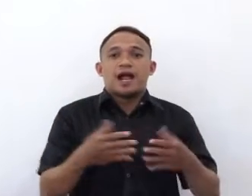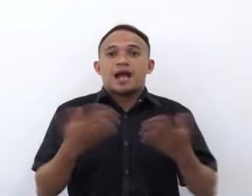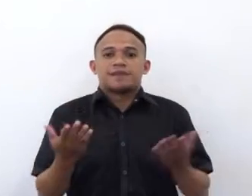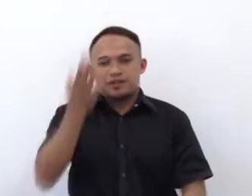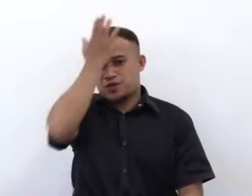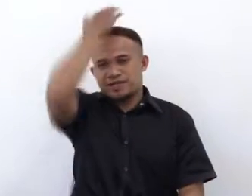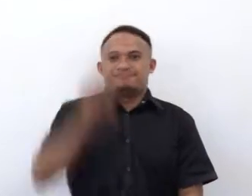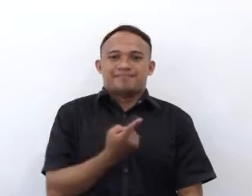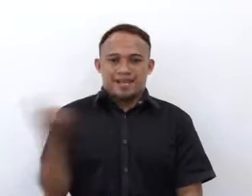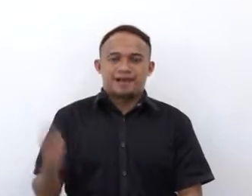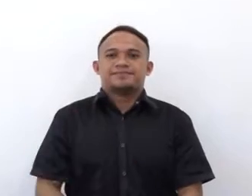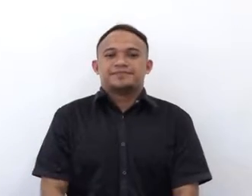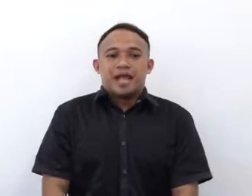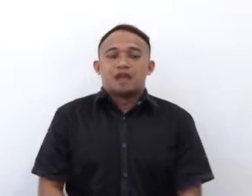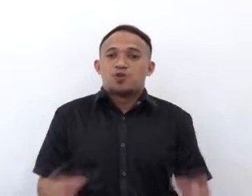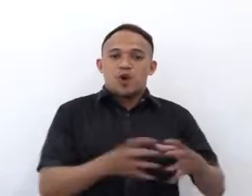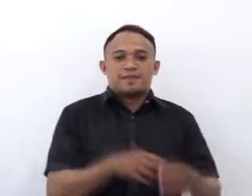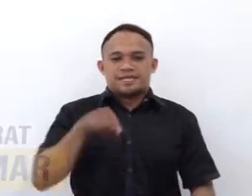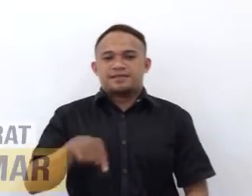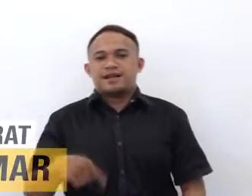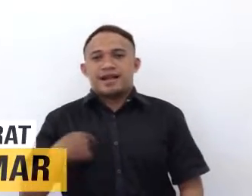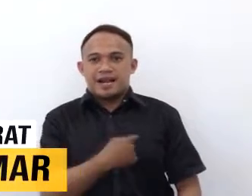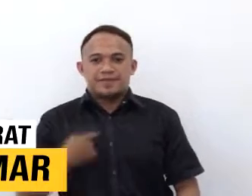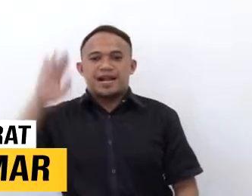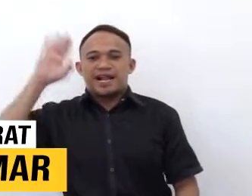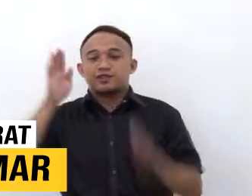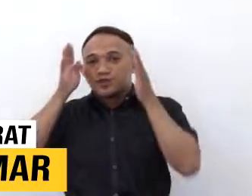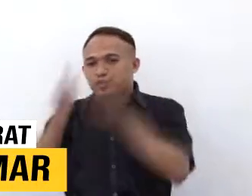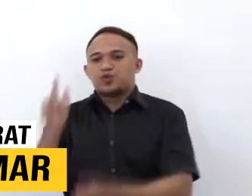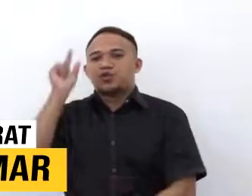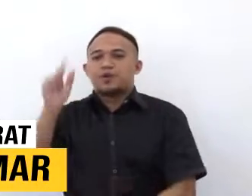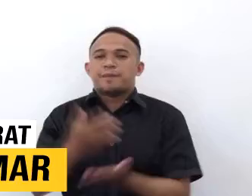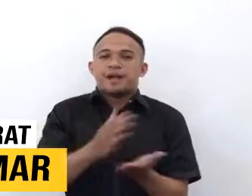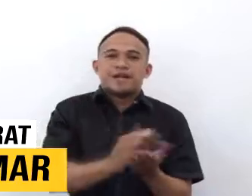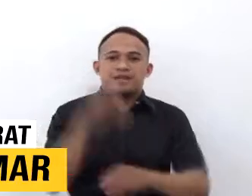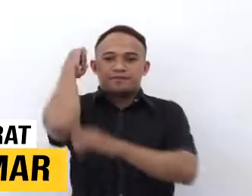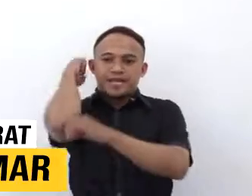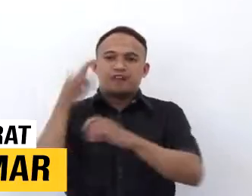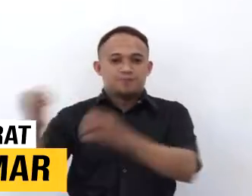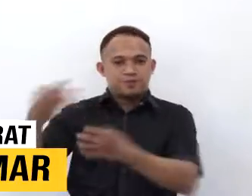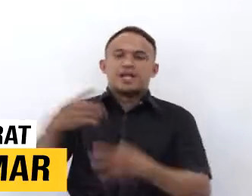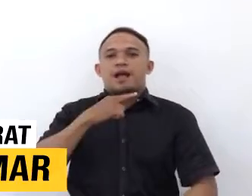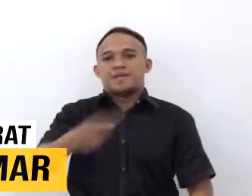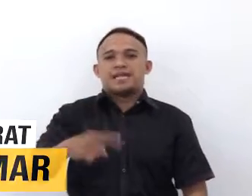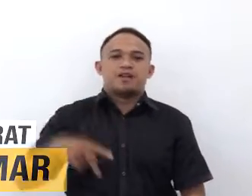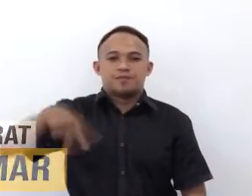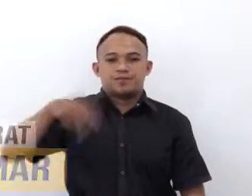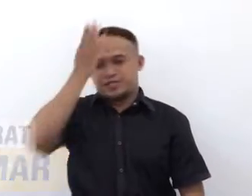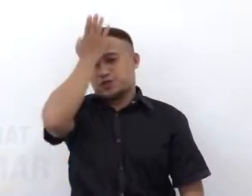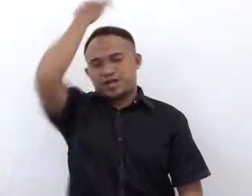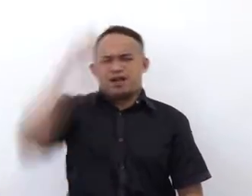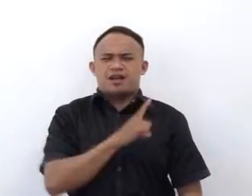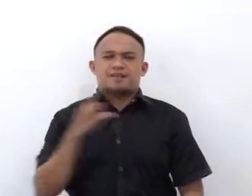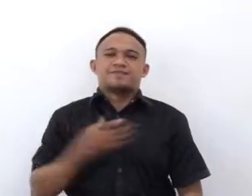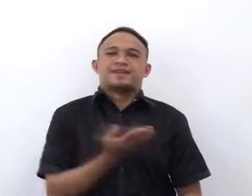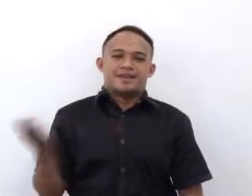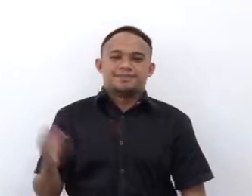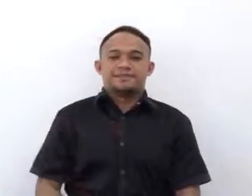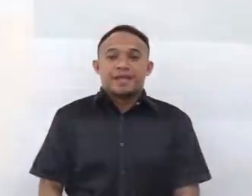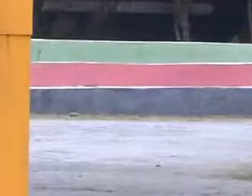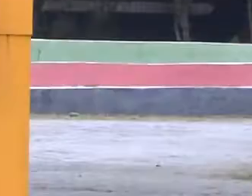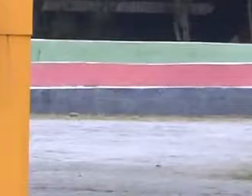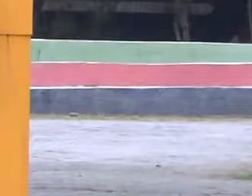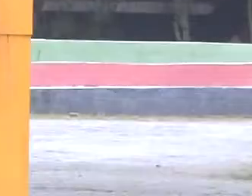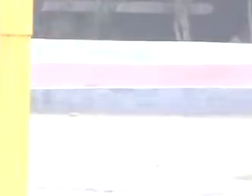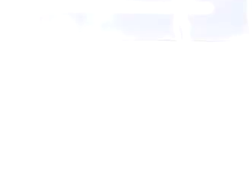Kabar Gorontalo Sepekan. Program ini kami hadirkan khusus untuk Anda sebagai media informasi pemerintah Provinsi Gorontalo selama